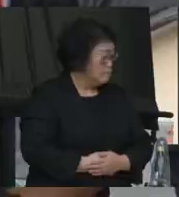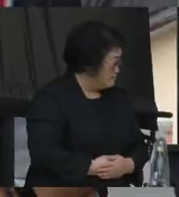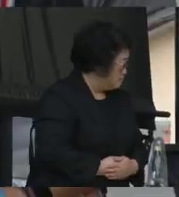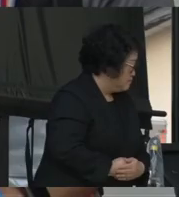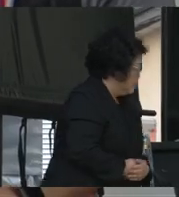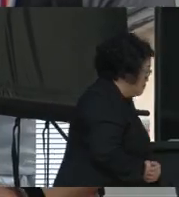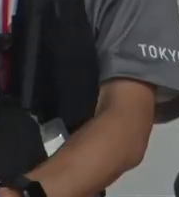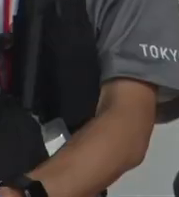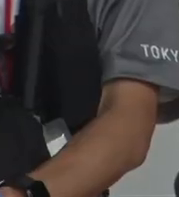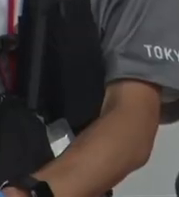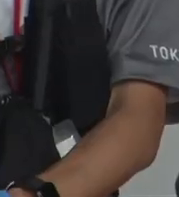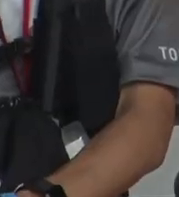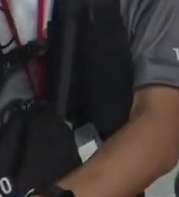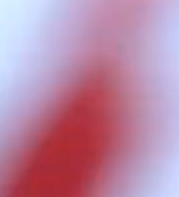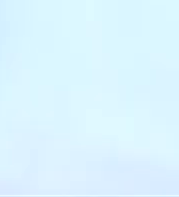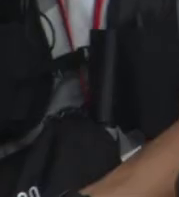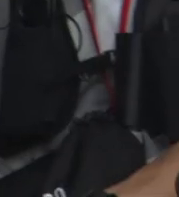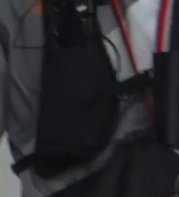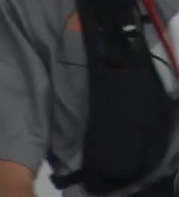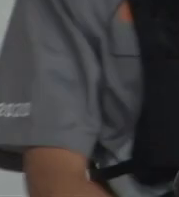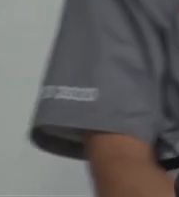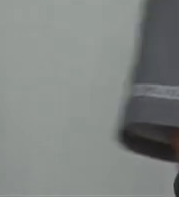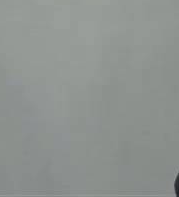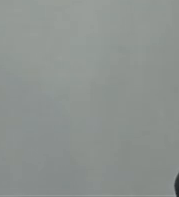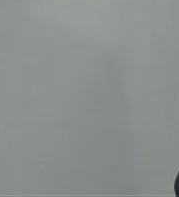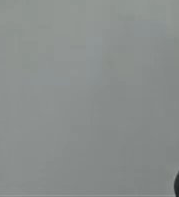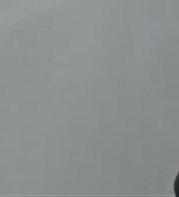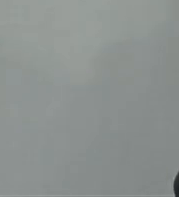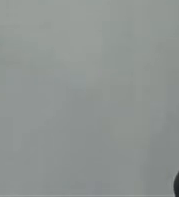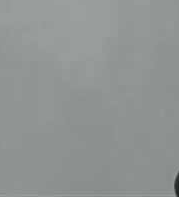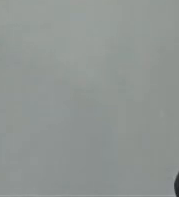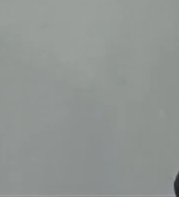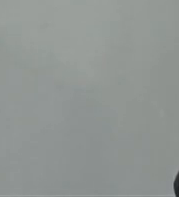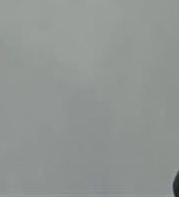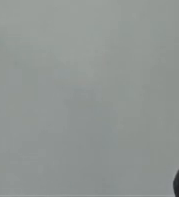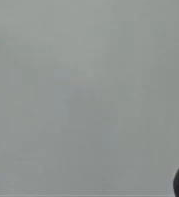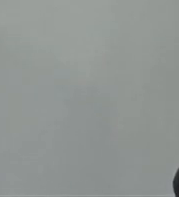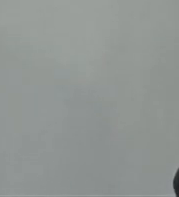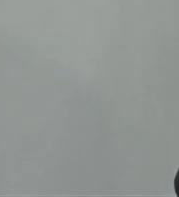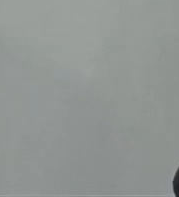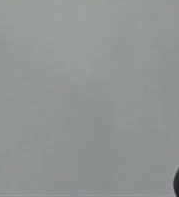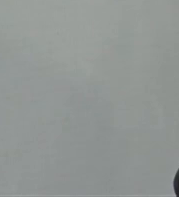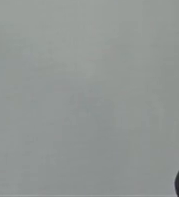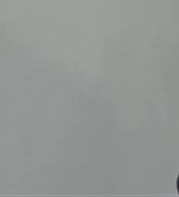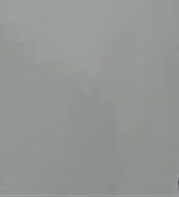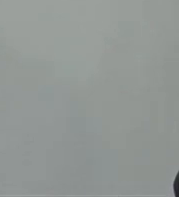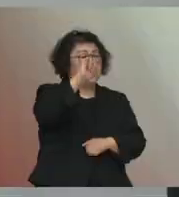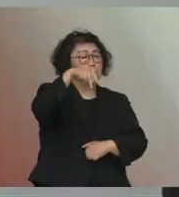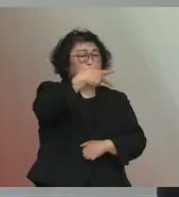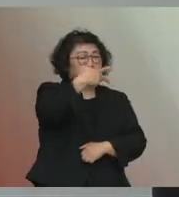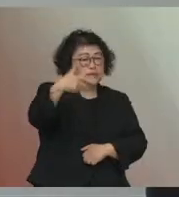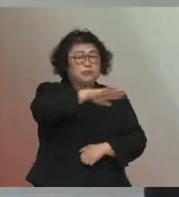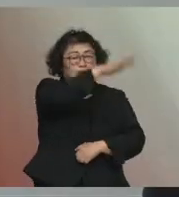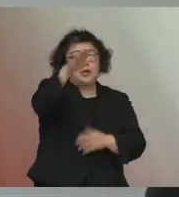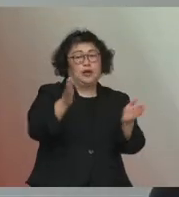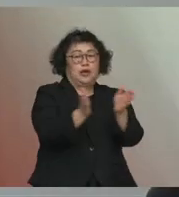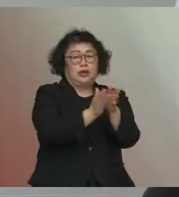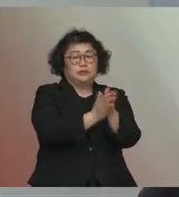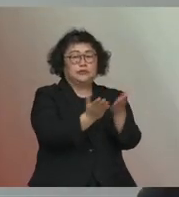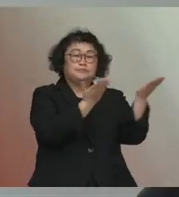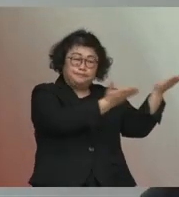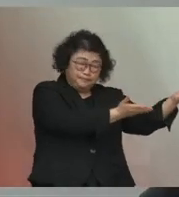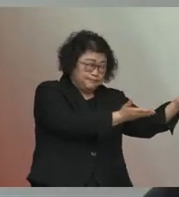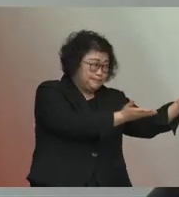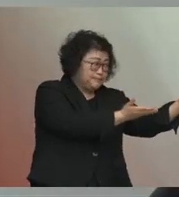さあ改めてご紹介しましょう。本日の最終ランナーは平沢康二さんです。大きな拍手をお願いいた